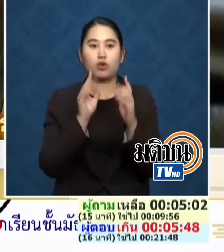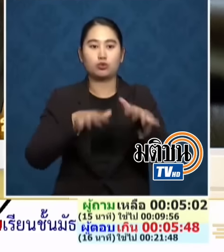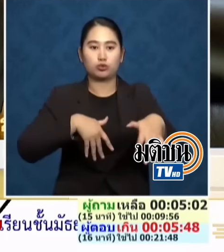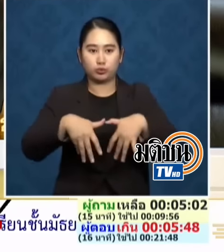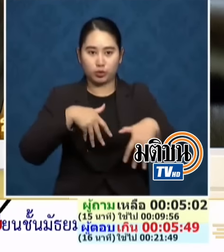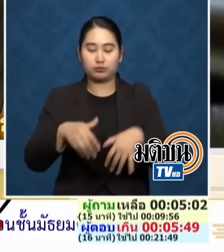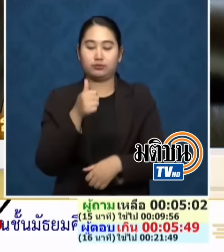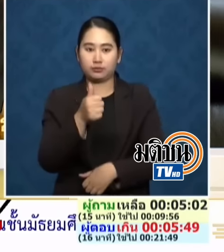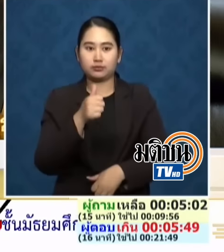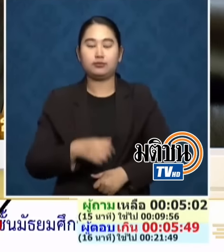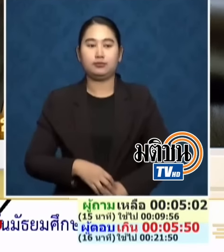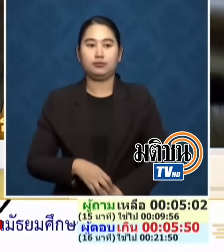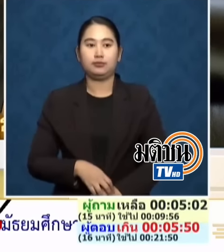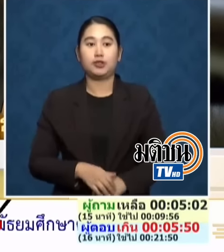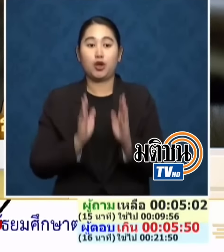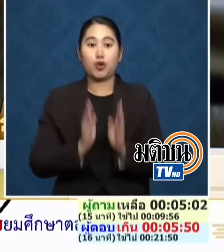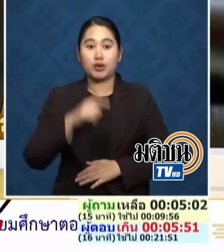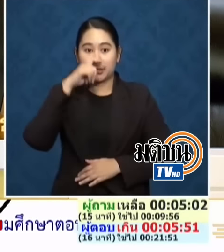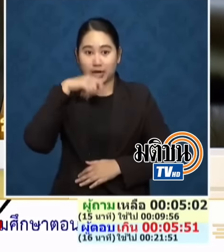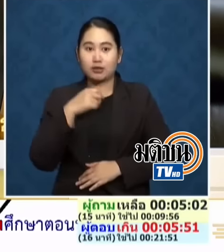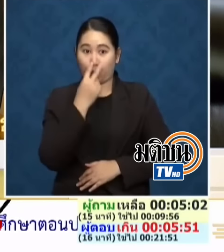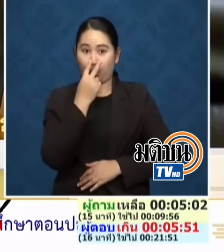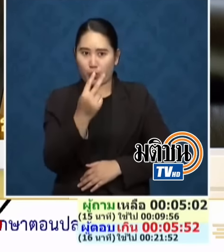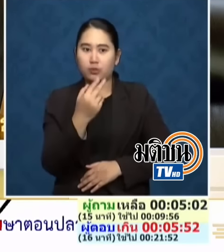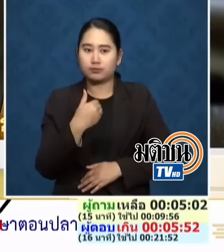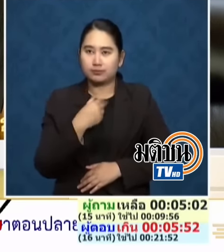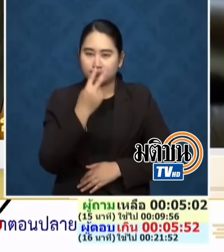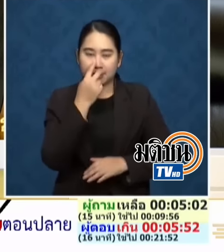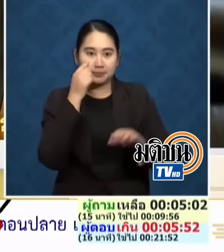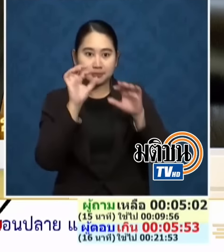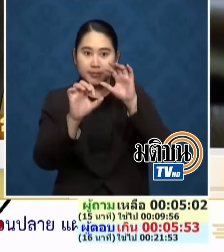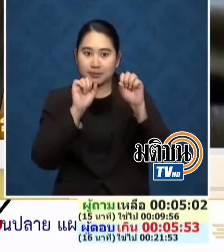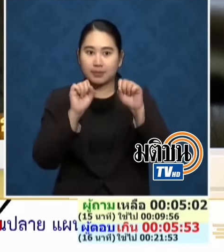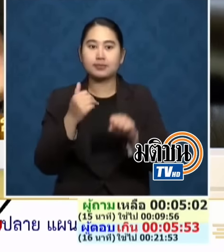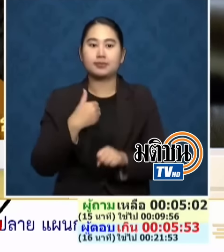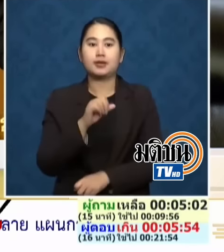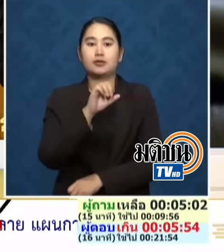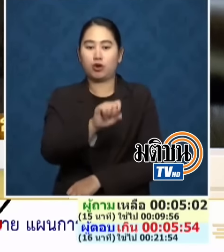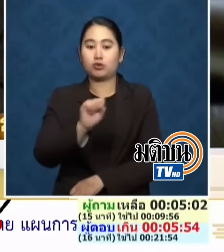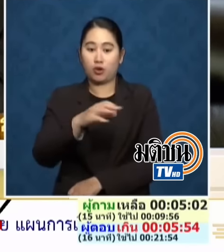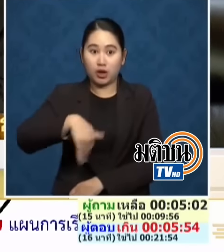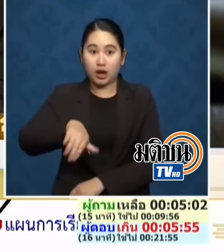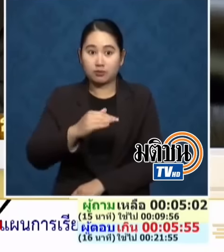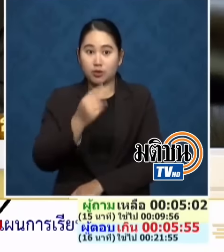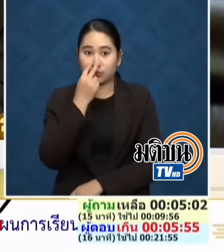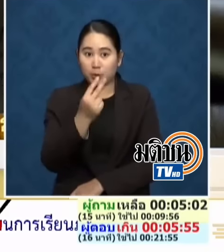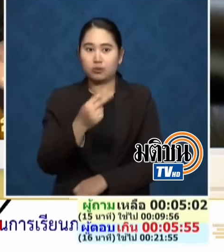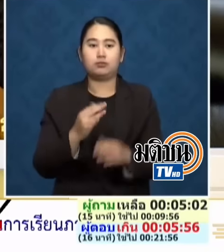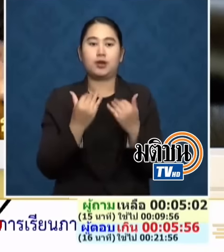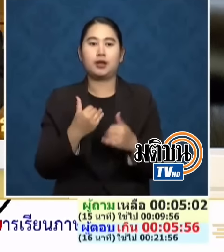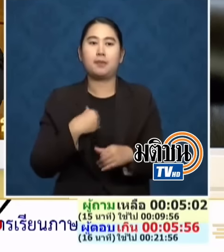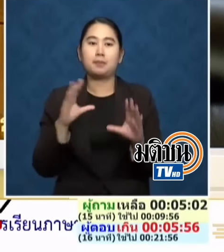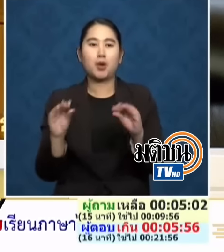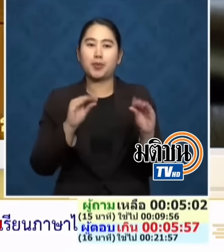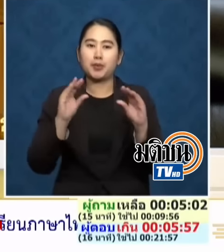น้ประเชาชนคนไทตปดกำลงดูว่าสมาชิก สภาผู้แทนในยคพวกเราเป็กเราไมต้อง